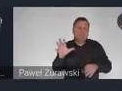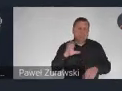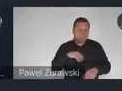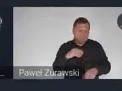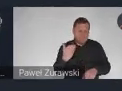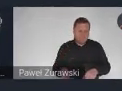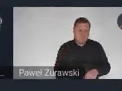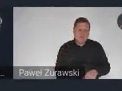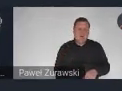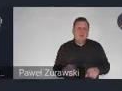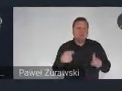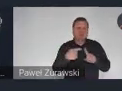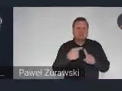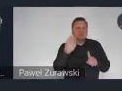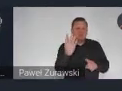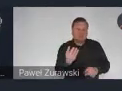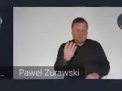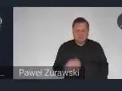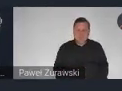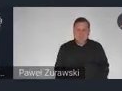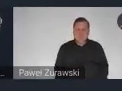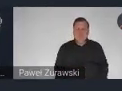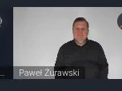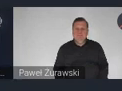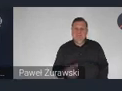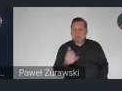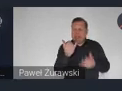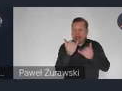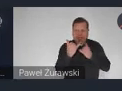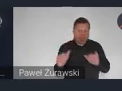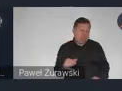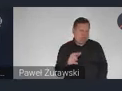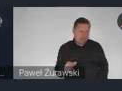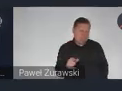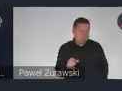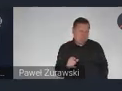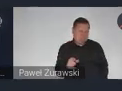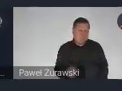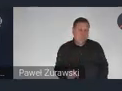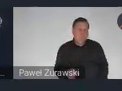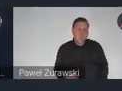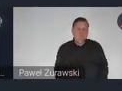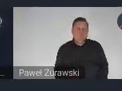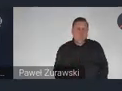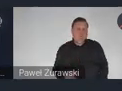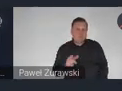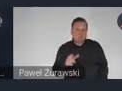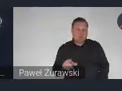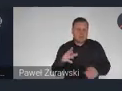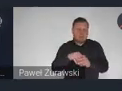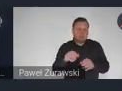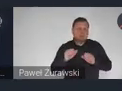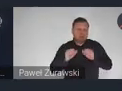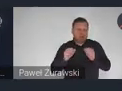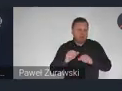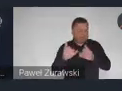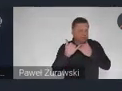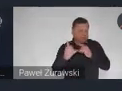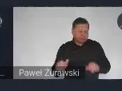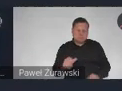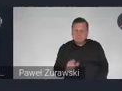priorytet czwarty jest zupełnie odmiennym priorytetem i działania które w ramach tego